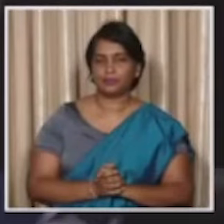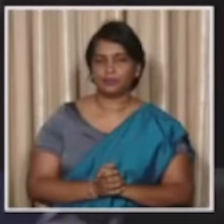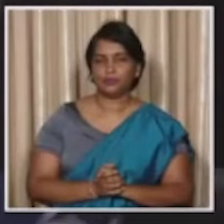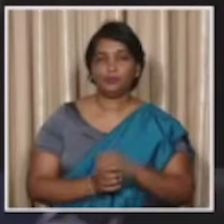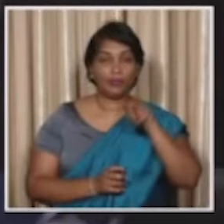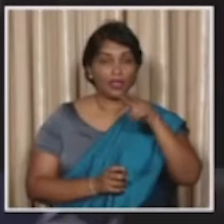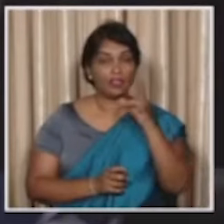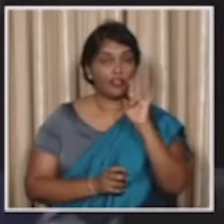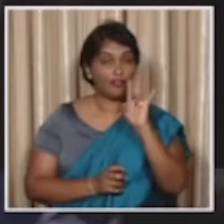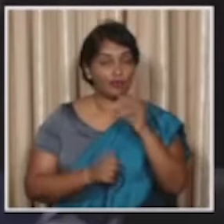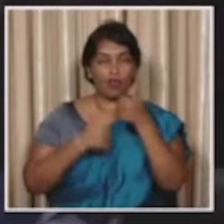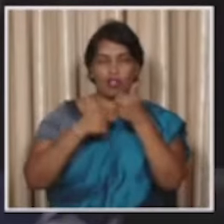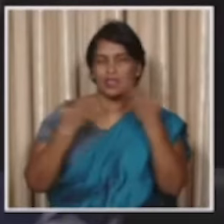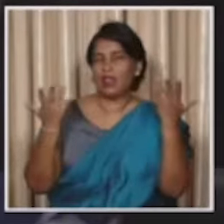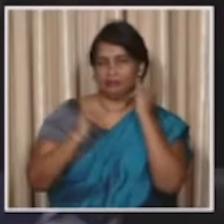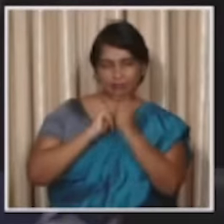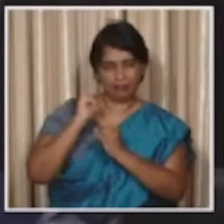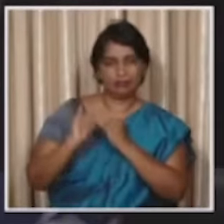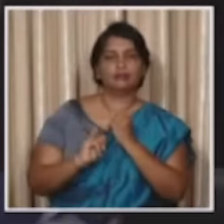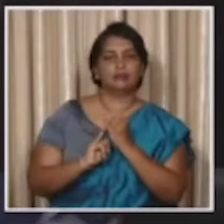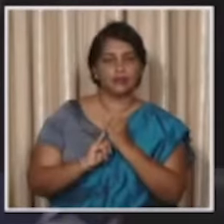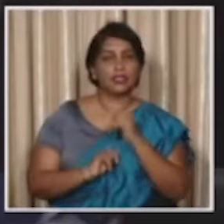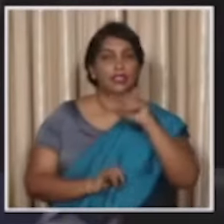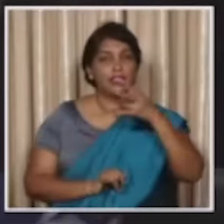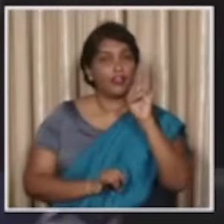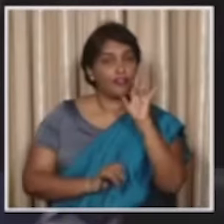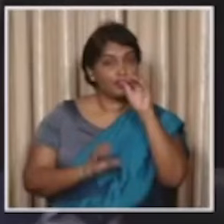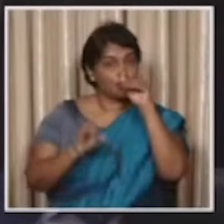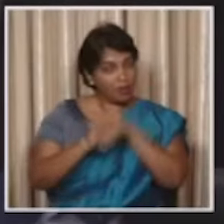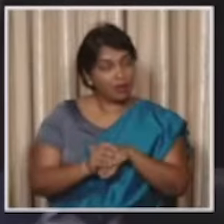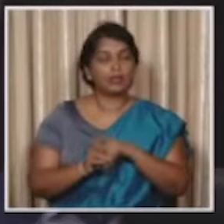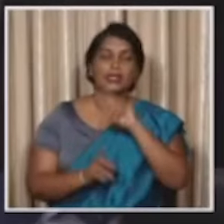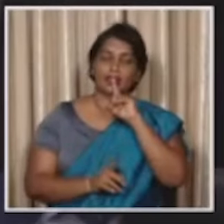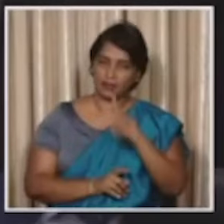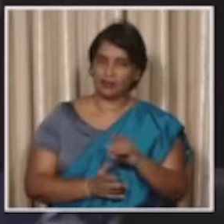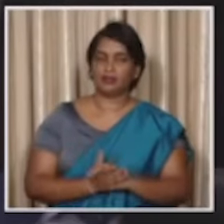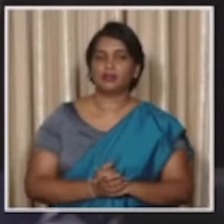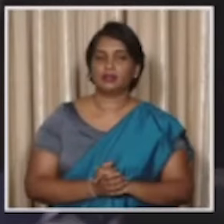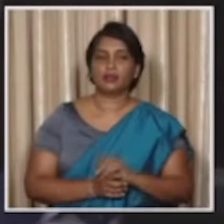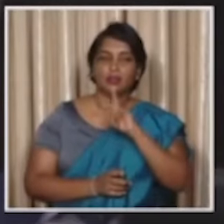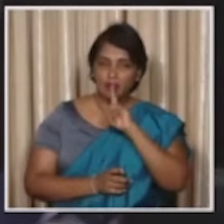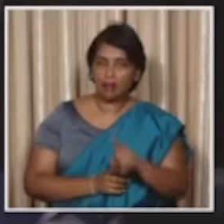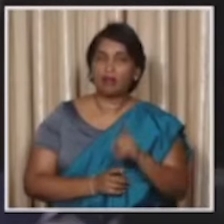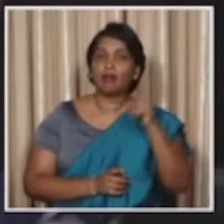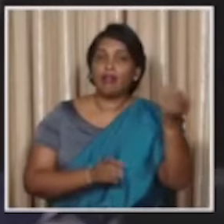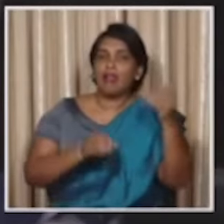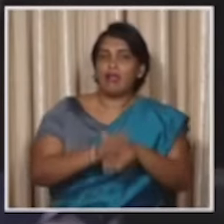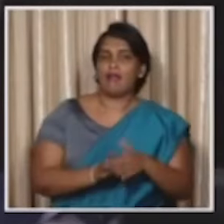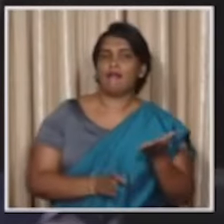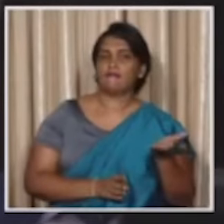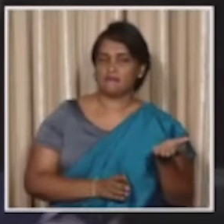දැන් 225ම හොඳ නෑ කියලා 225 ඇතුළේ ඉන්න ඇත් කියනවා. එහෙම ගෙවලනකොට ඔහුත් ඒක ඇතුළේ